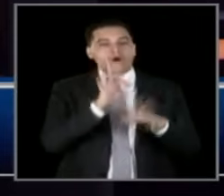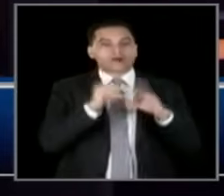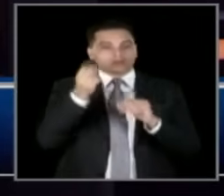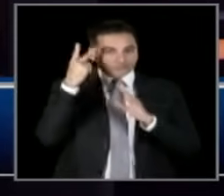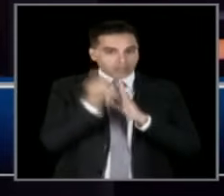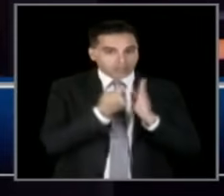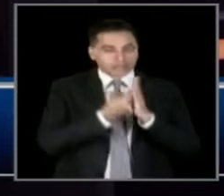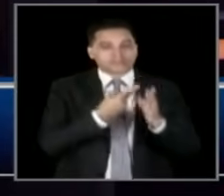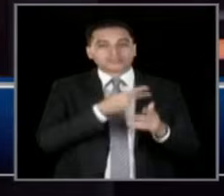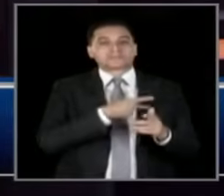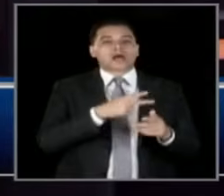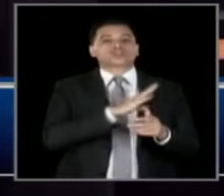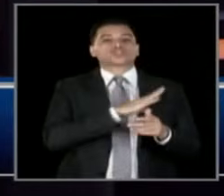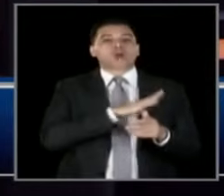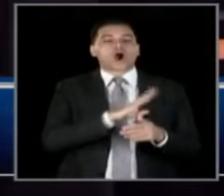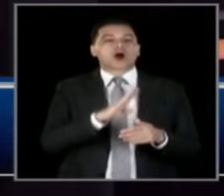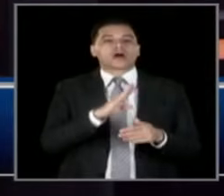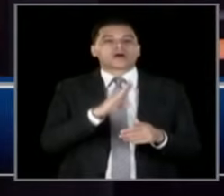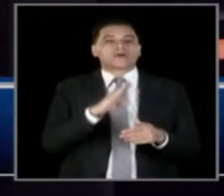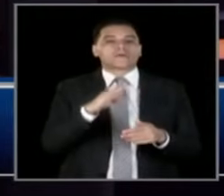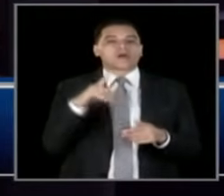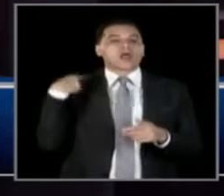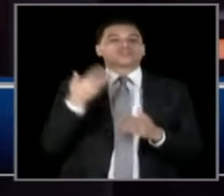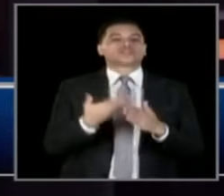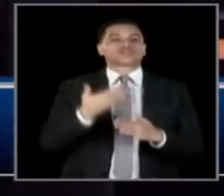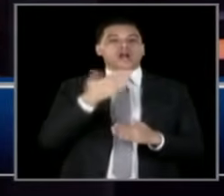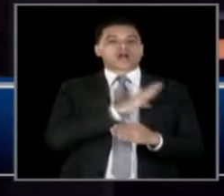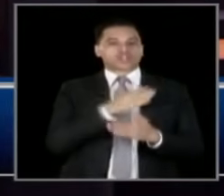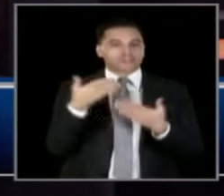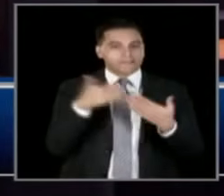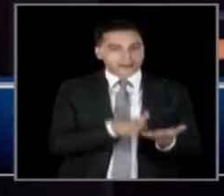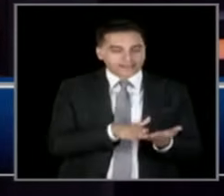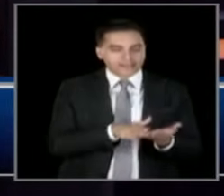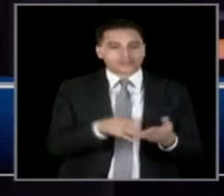جنرال الجيش الميت أبريل المكسور